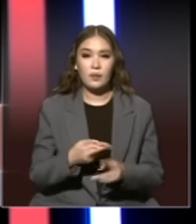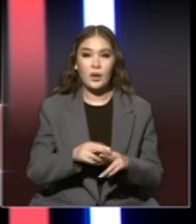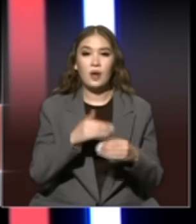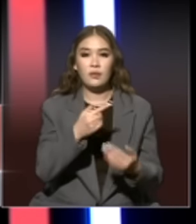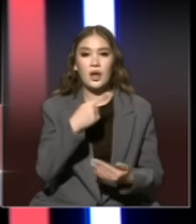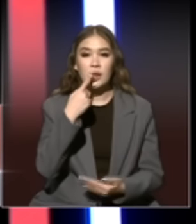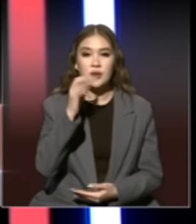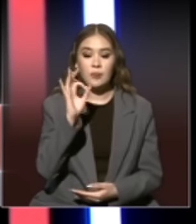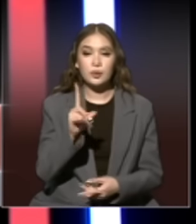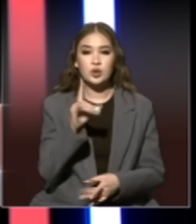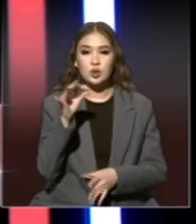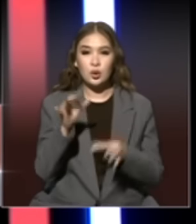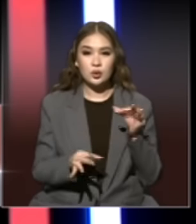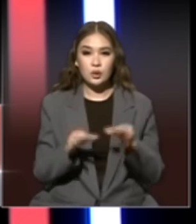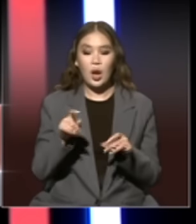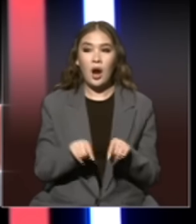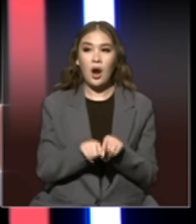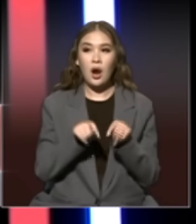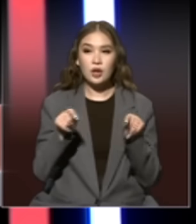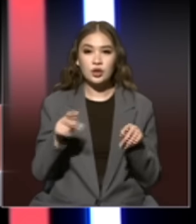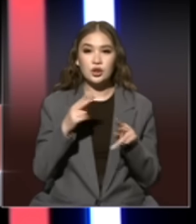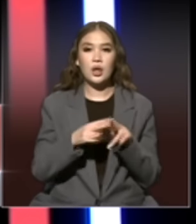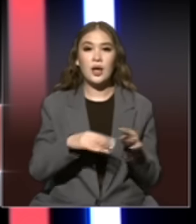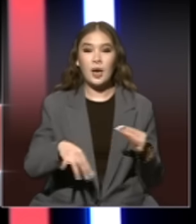осы сот процесінің ашық өтуі бір